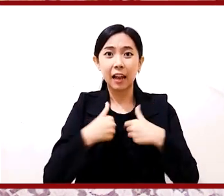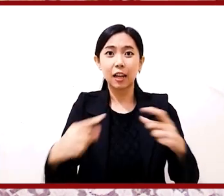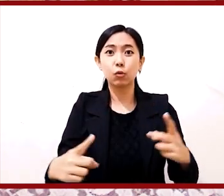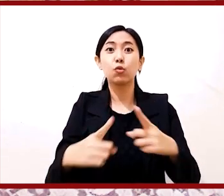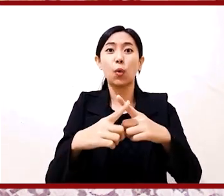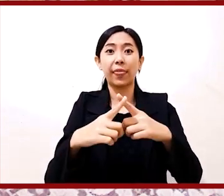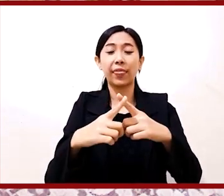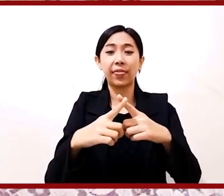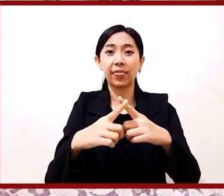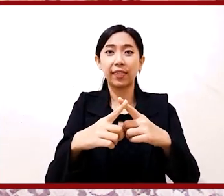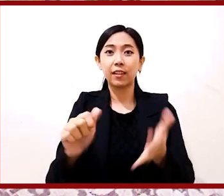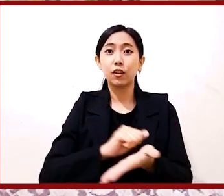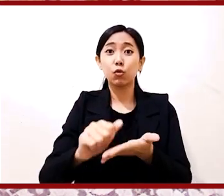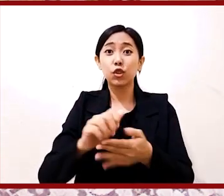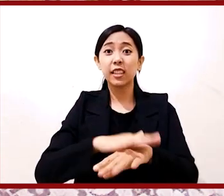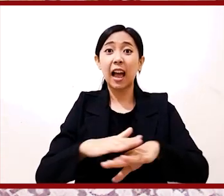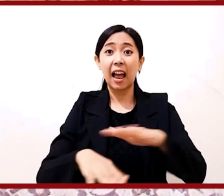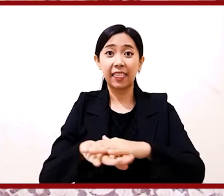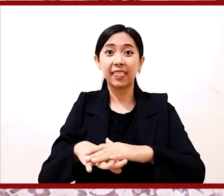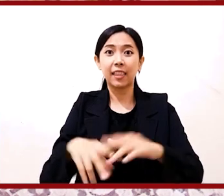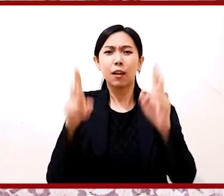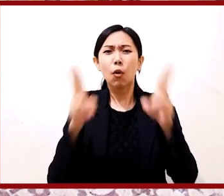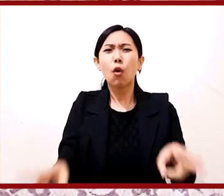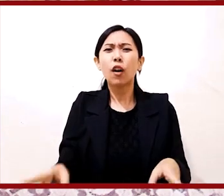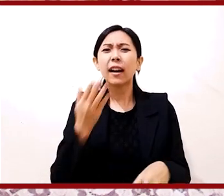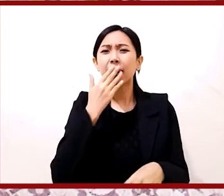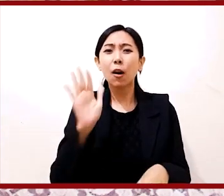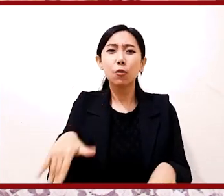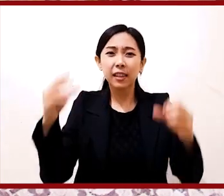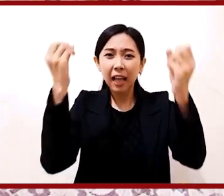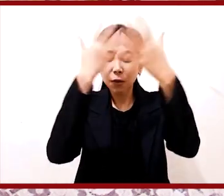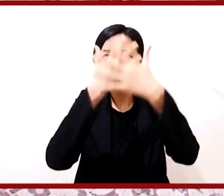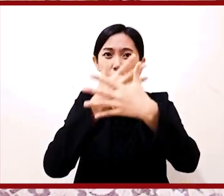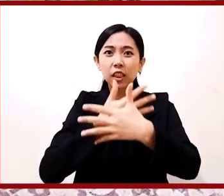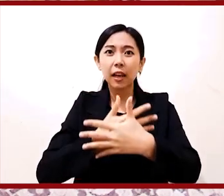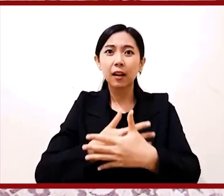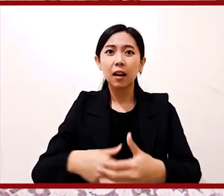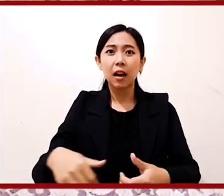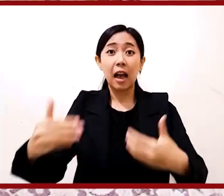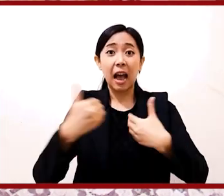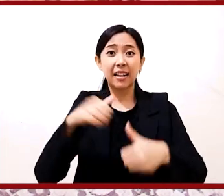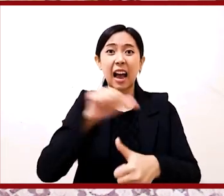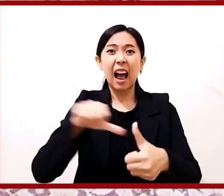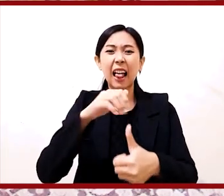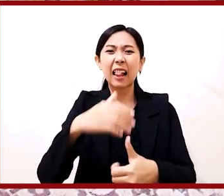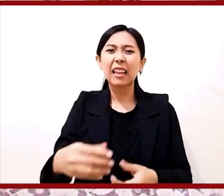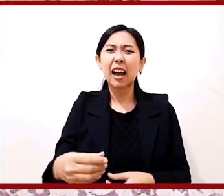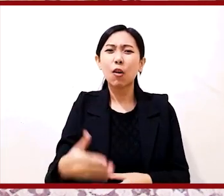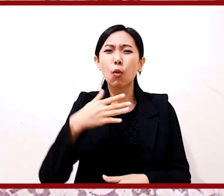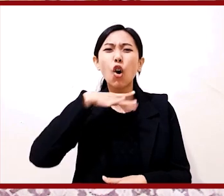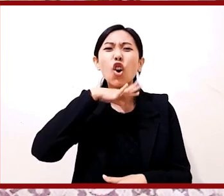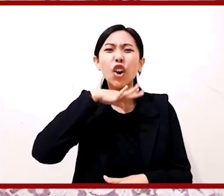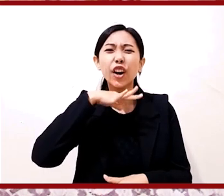tujuannya? Tradisi mencuci tangan muncul karena orang Yahudi takut ada yang najis dari yang